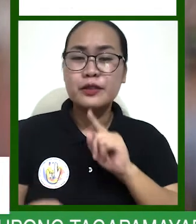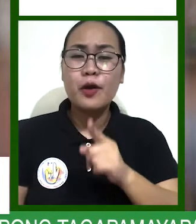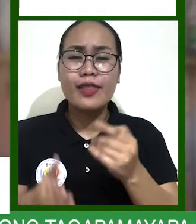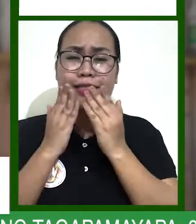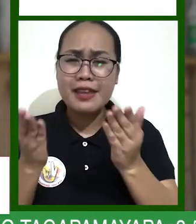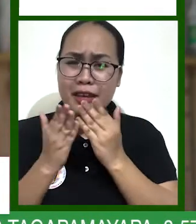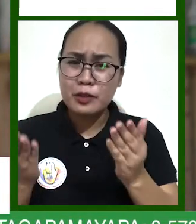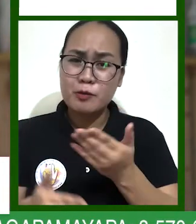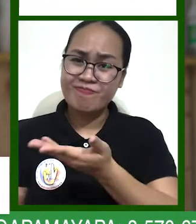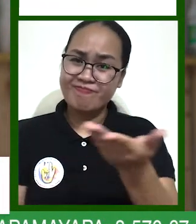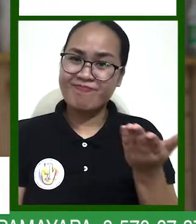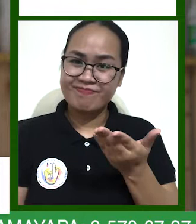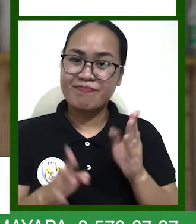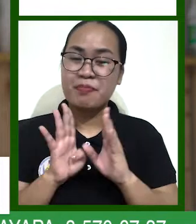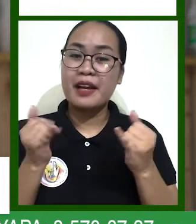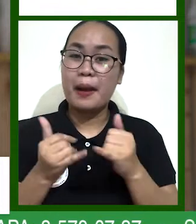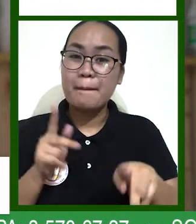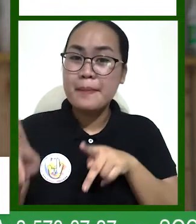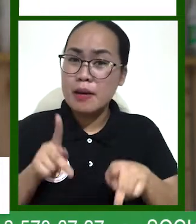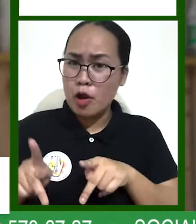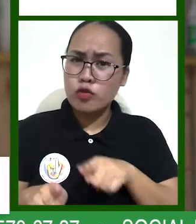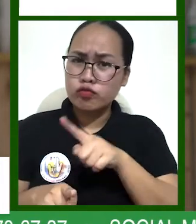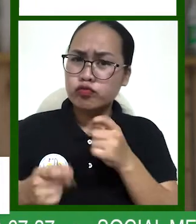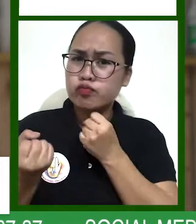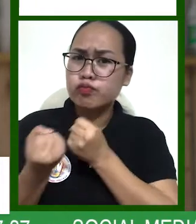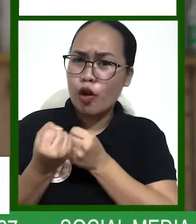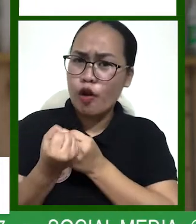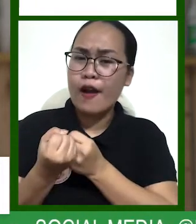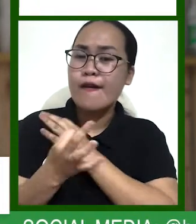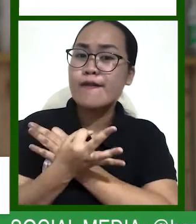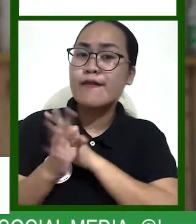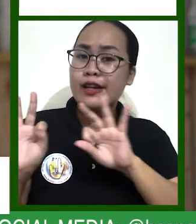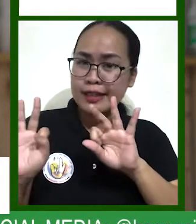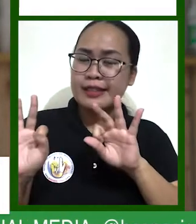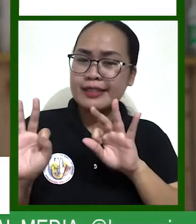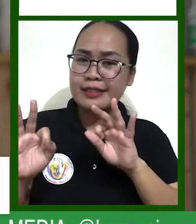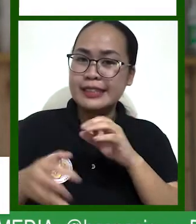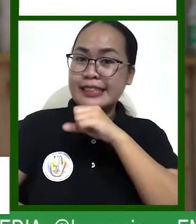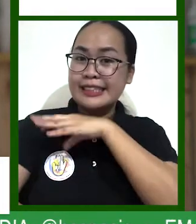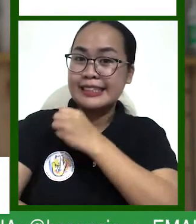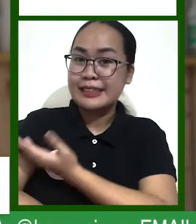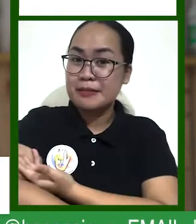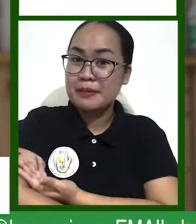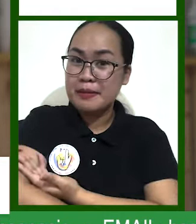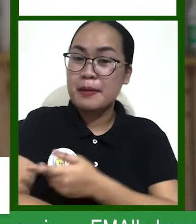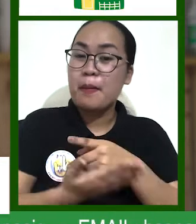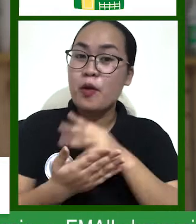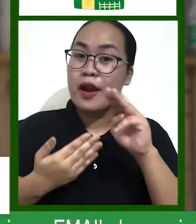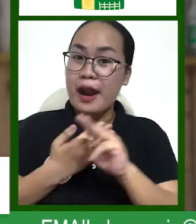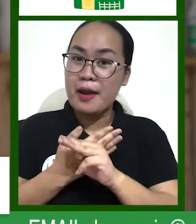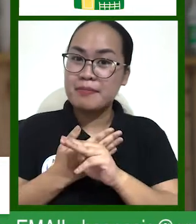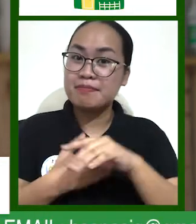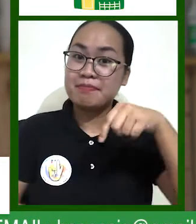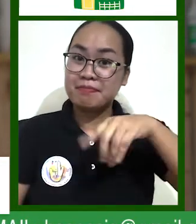mga kabarangay na patuloy na tumatangkilik dito po sa ating Libreng Binyag program dito po sa Barangay San Antonio. And syempre,